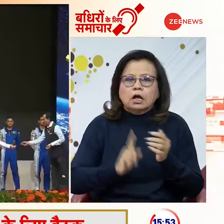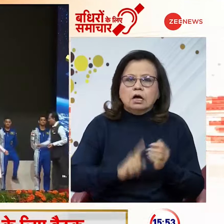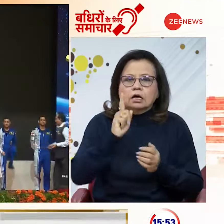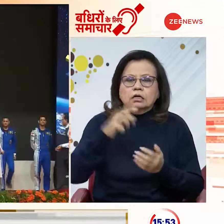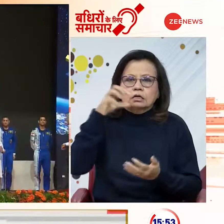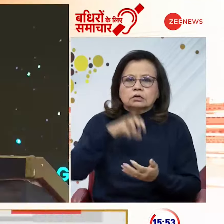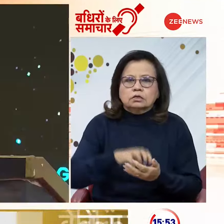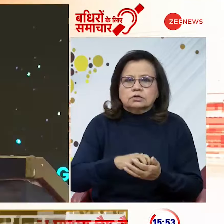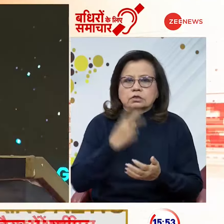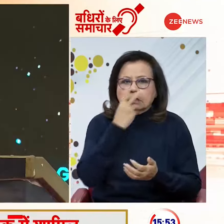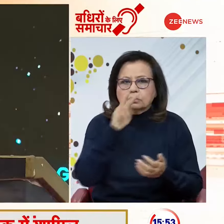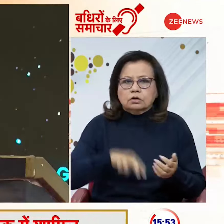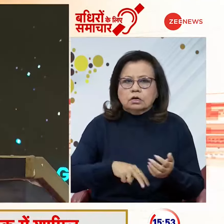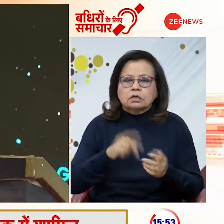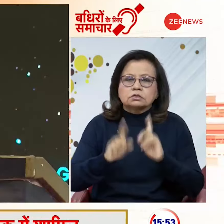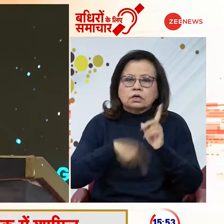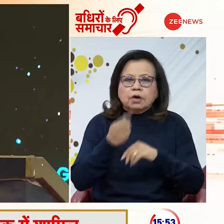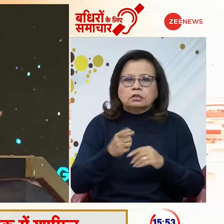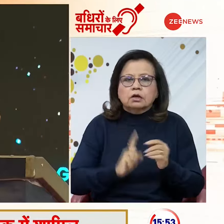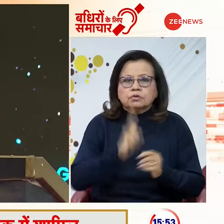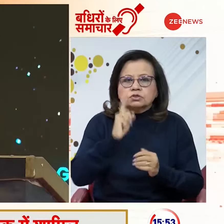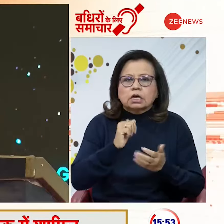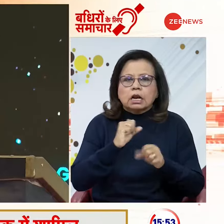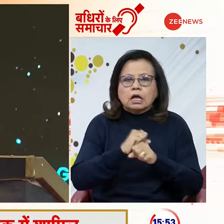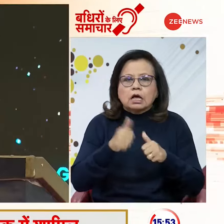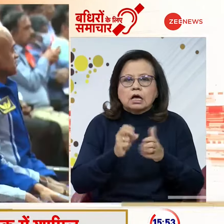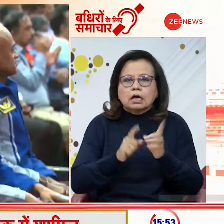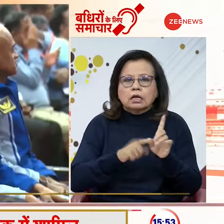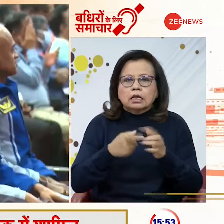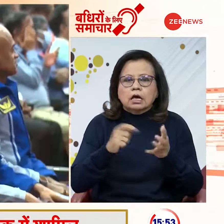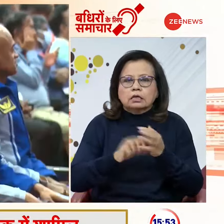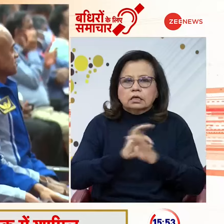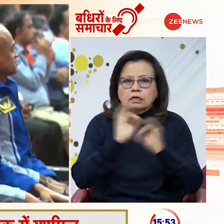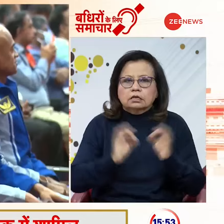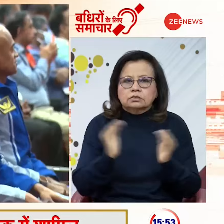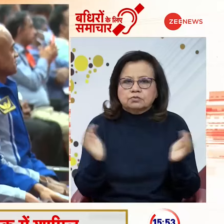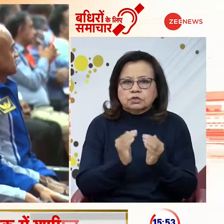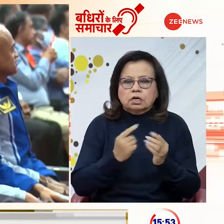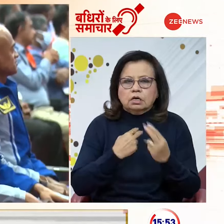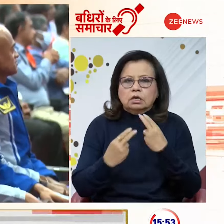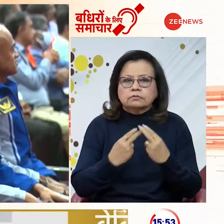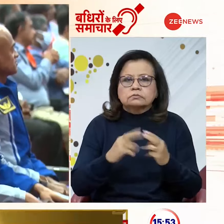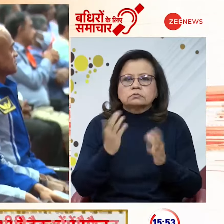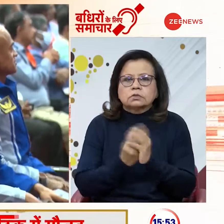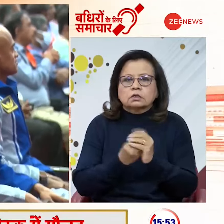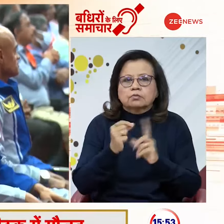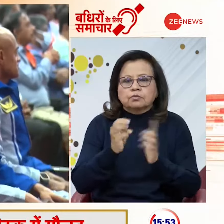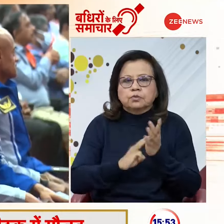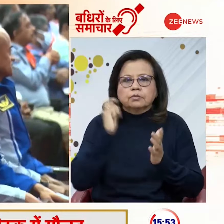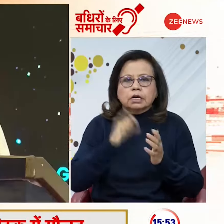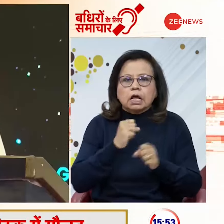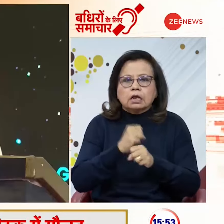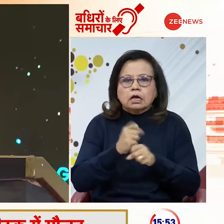अंतरिक्ष केंद्र का दोरा किया जिसके बाद मिशन गगण्यान की तैयारियों की समीक्षा की साथी